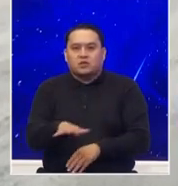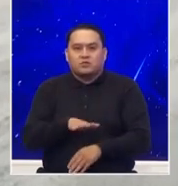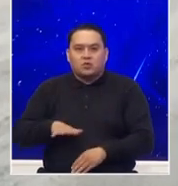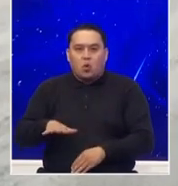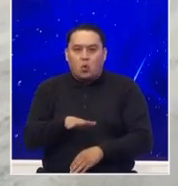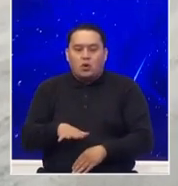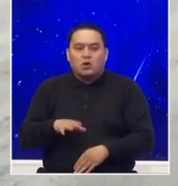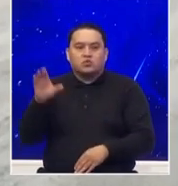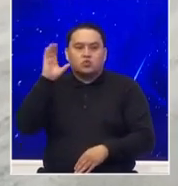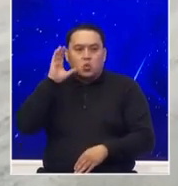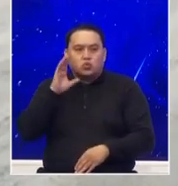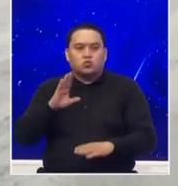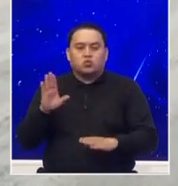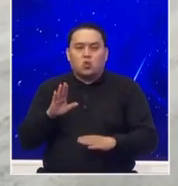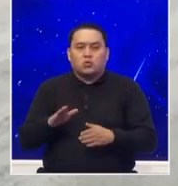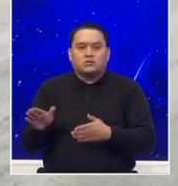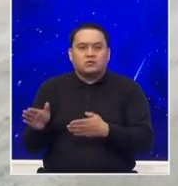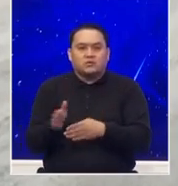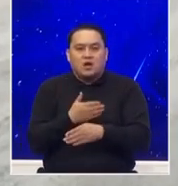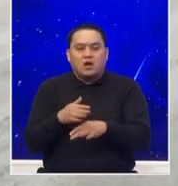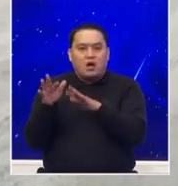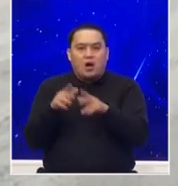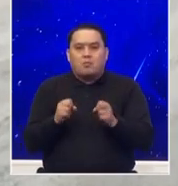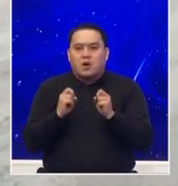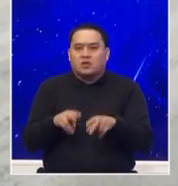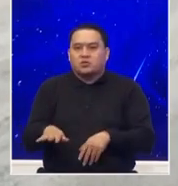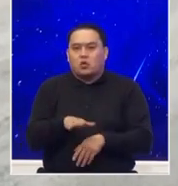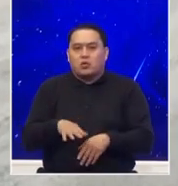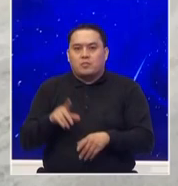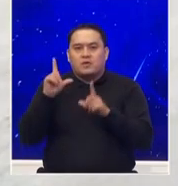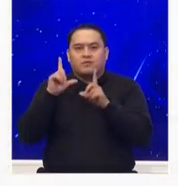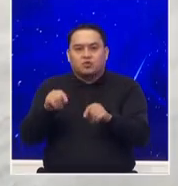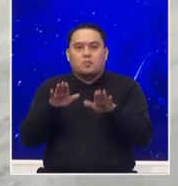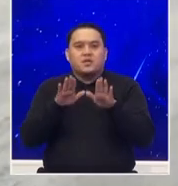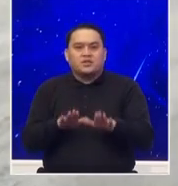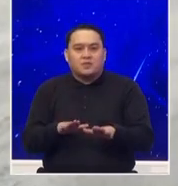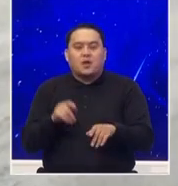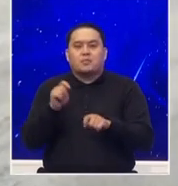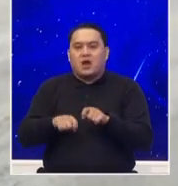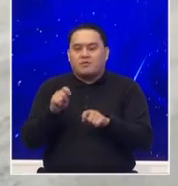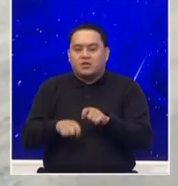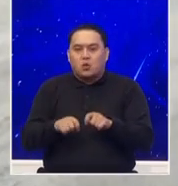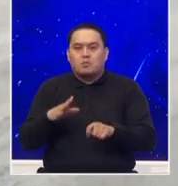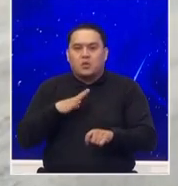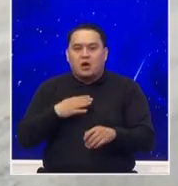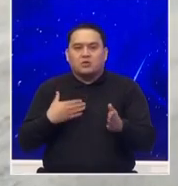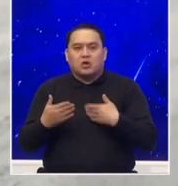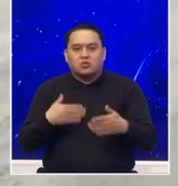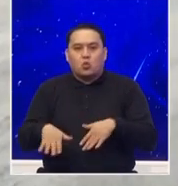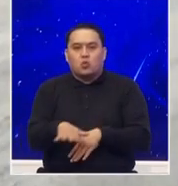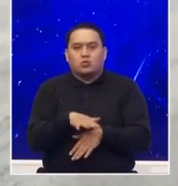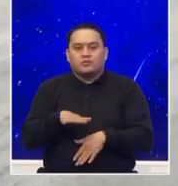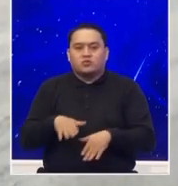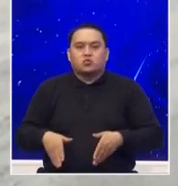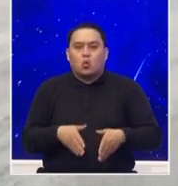Как только слышим, что где-то не убран снег и это создает аварийную ситуацию, мы выезжаем на место. В ходе проводимых проверок в отношении дорожных